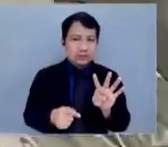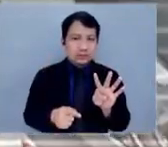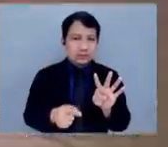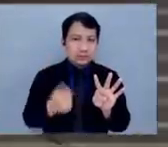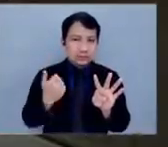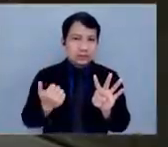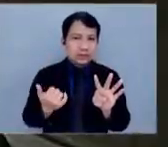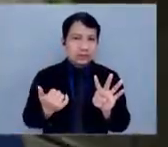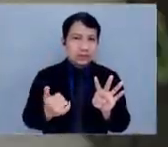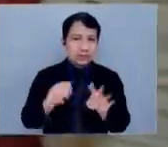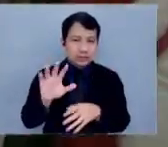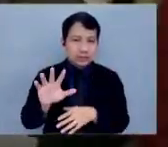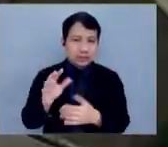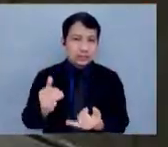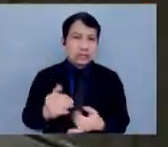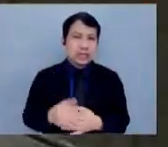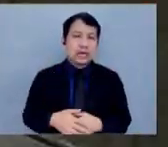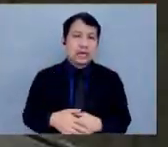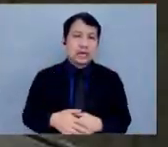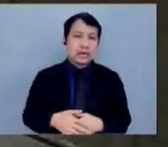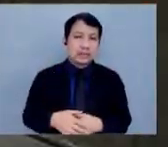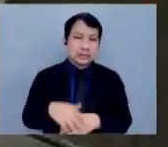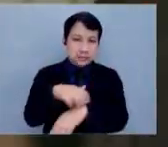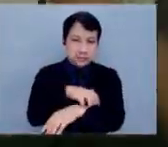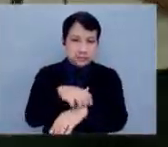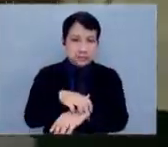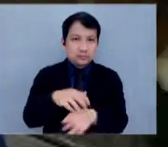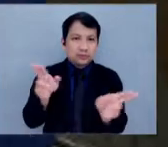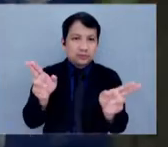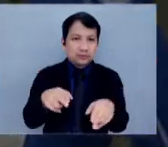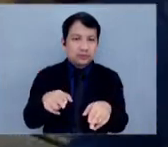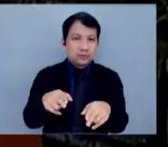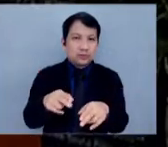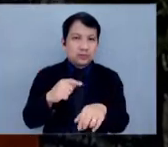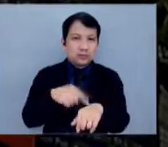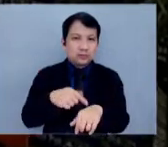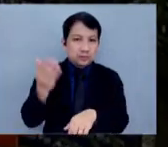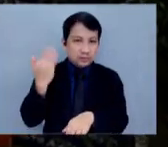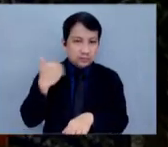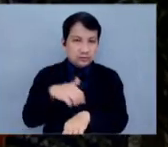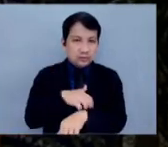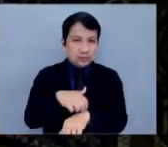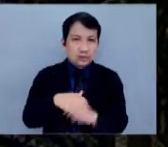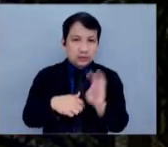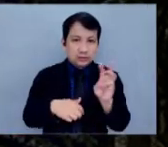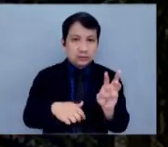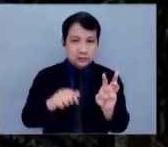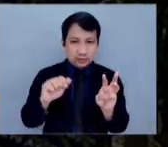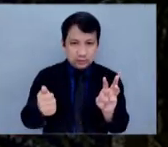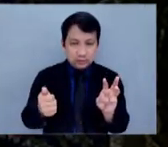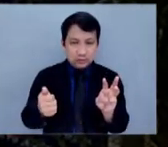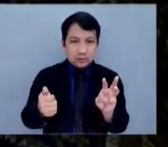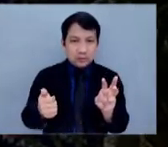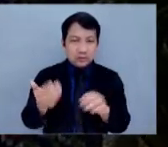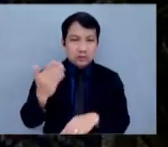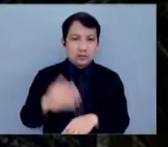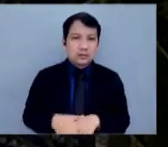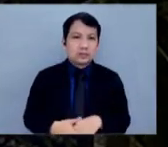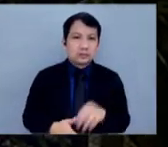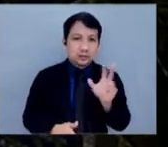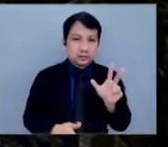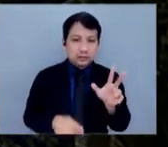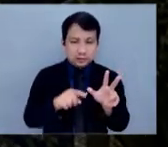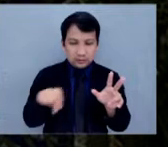5. Sa Makati, pinaikli rin ang klase simula pa noong Lunes. 6 hanggang 10 a.m. ang pang-umaga, habang 3:30